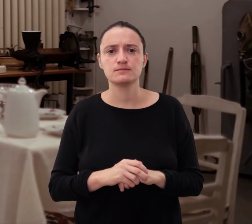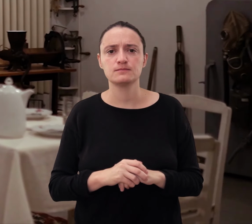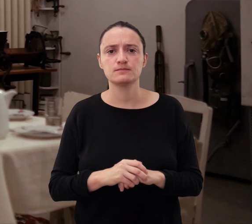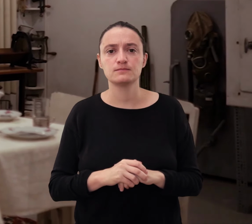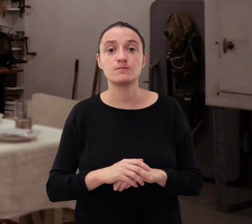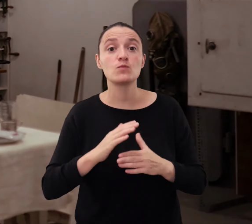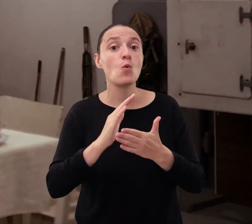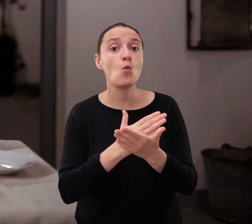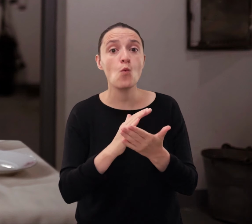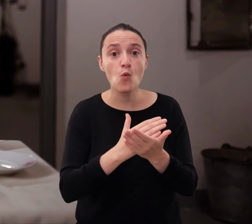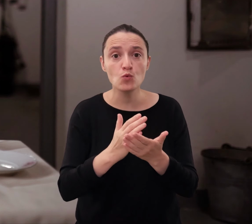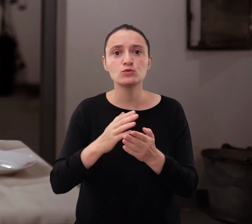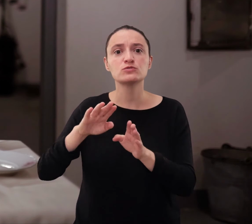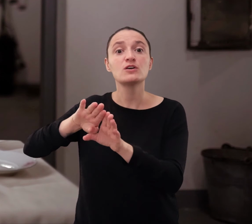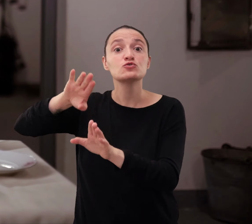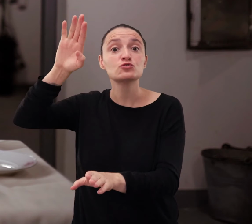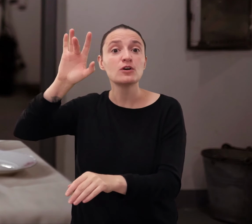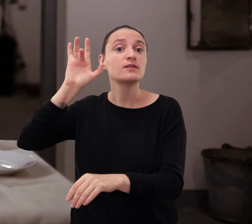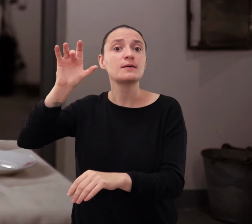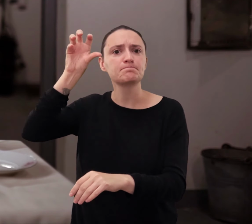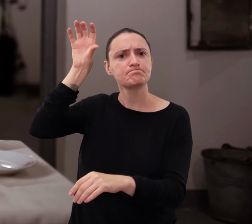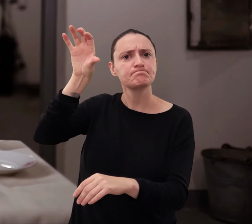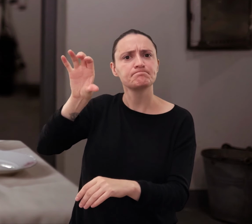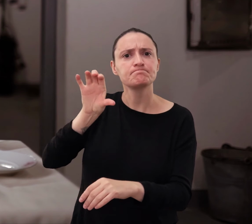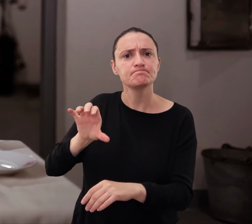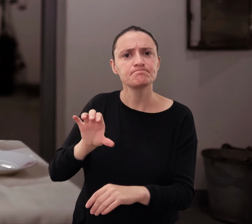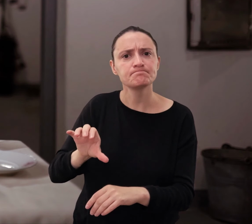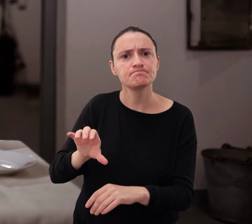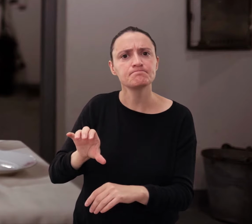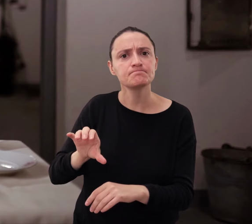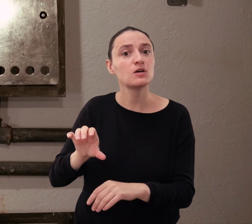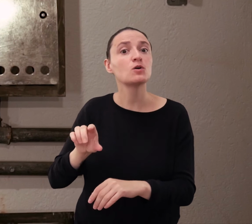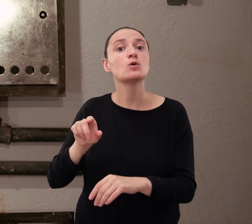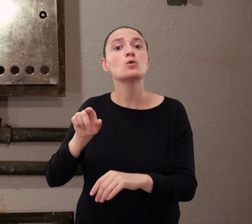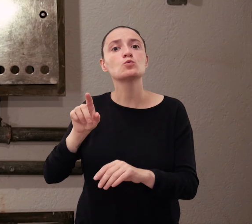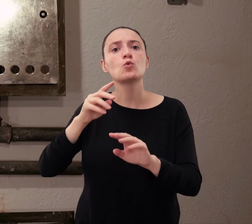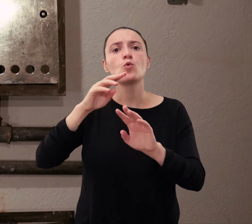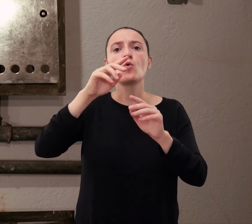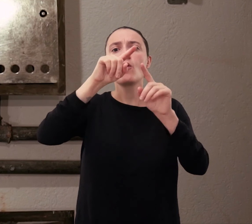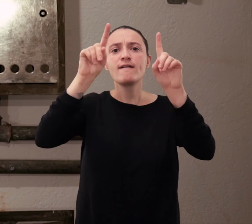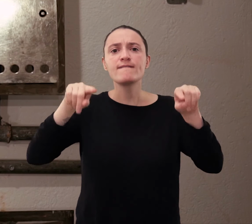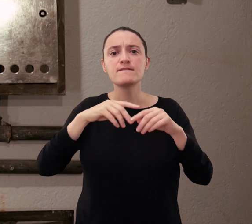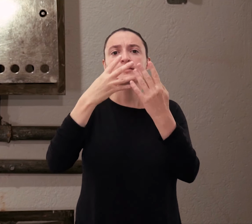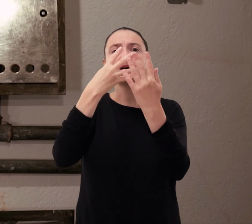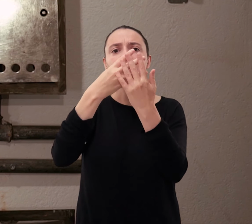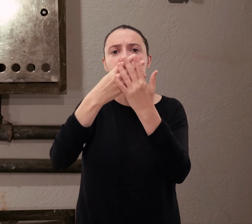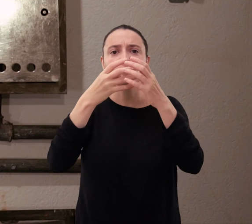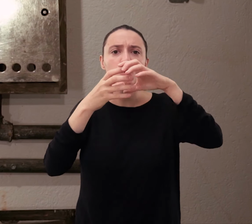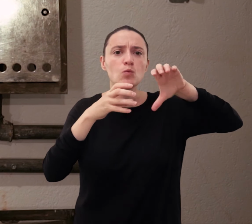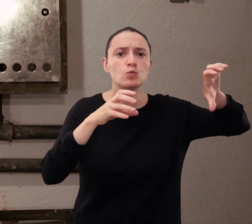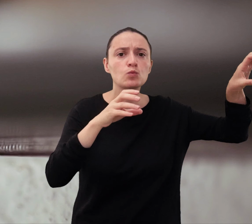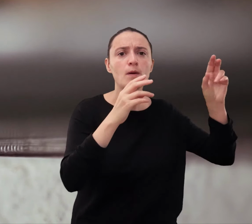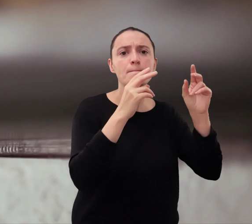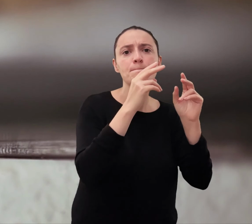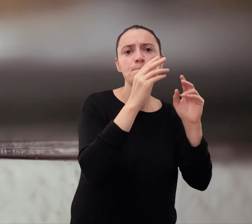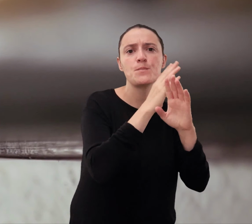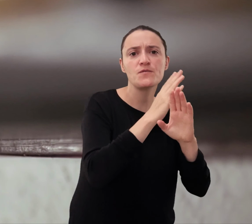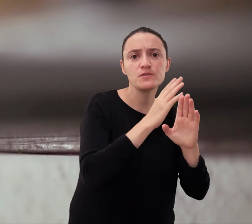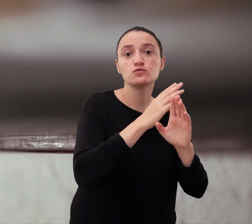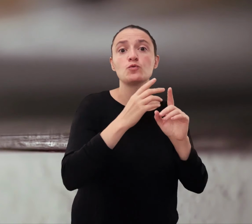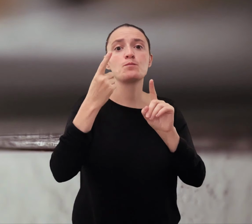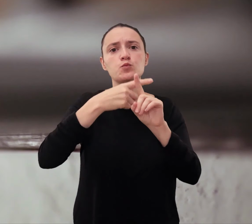W kuchni na ścianie znajdują się kratki rewizyjne, które mają swoje